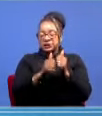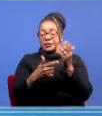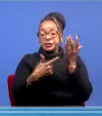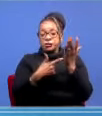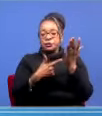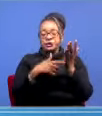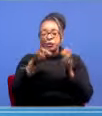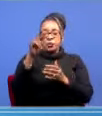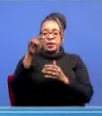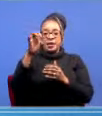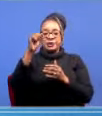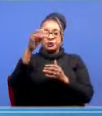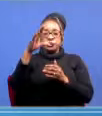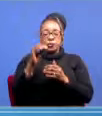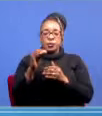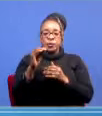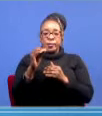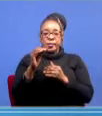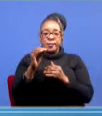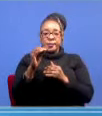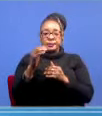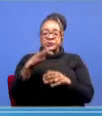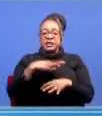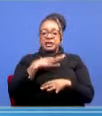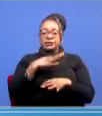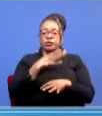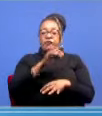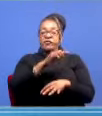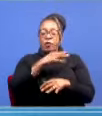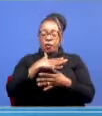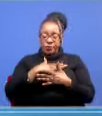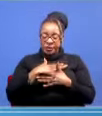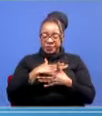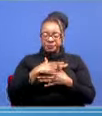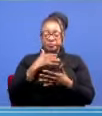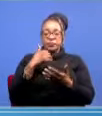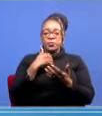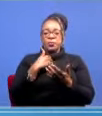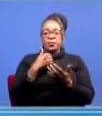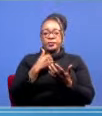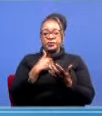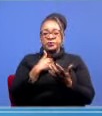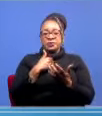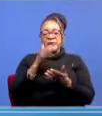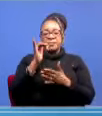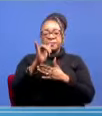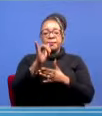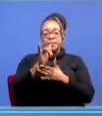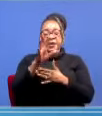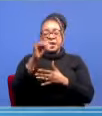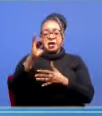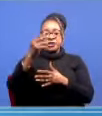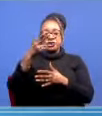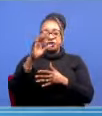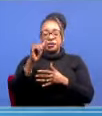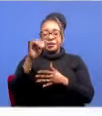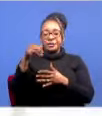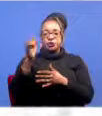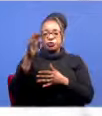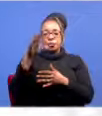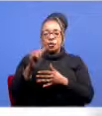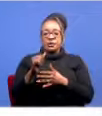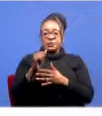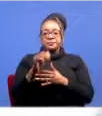UNESCO, mgeni wa heshima alikuwa waziri wa jinsia, utamaduni na turathi za kitaifa Aisha Jumwa. Jumwa alitoa wito